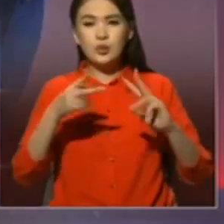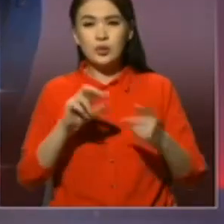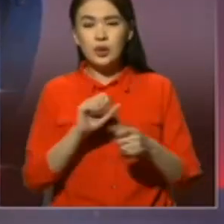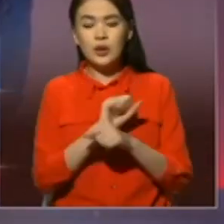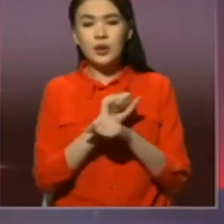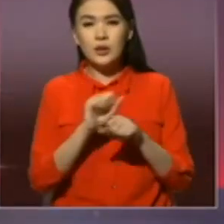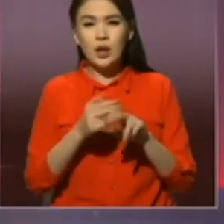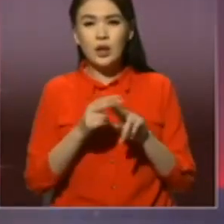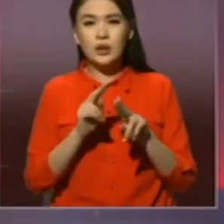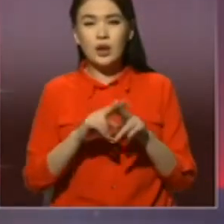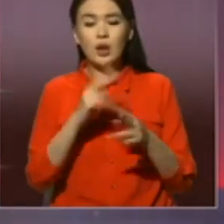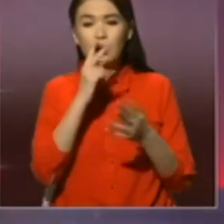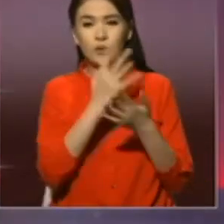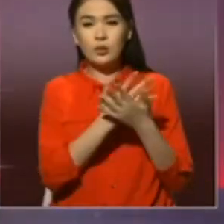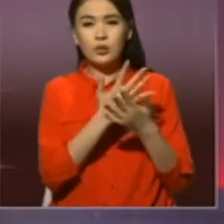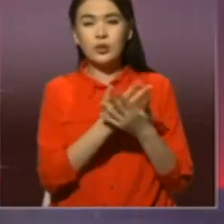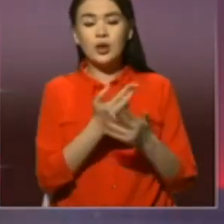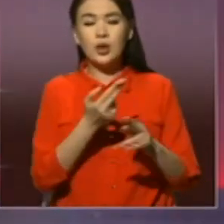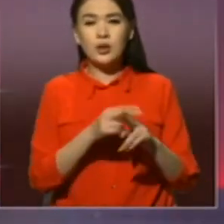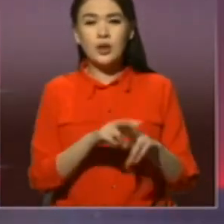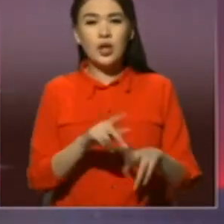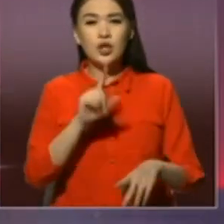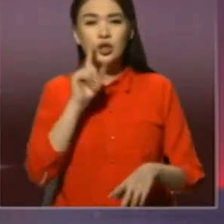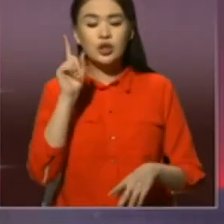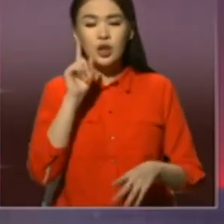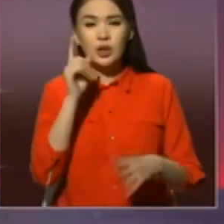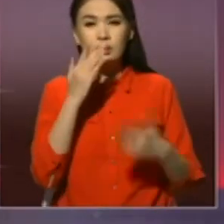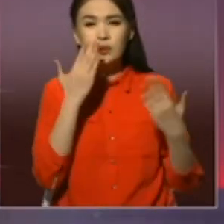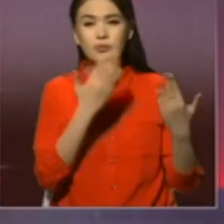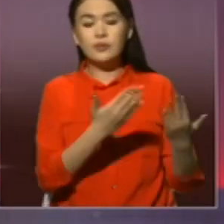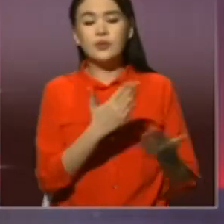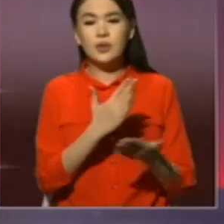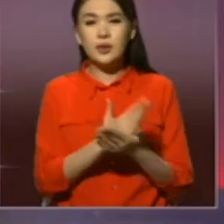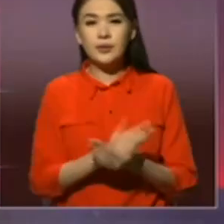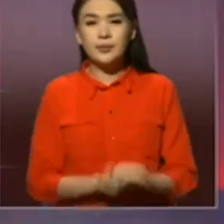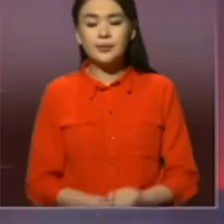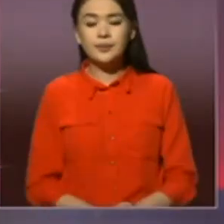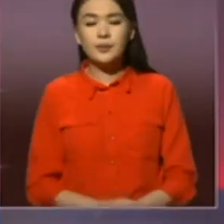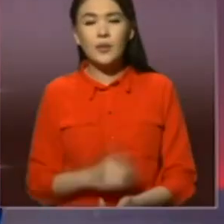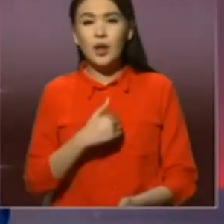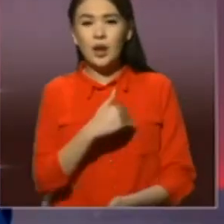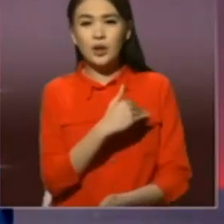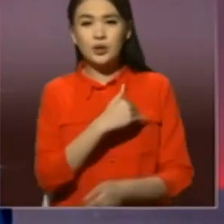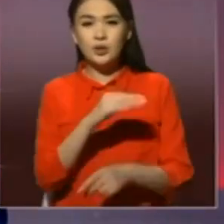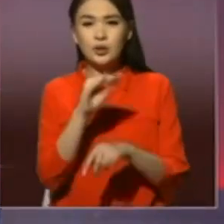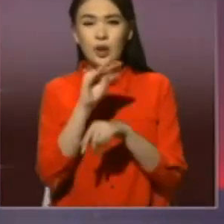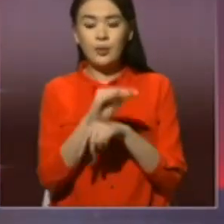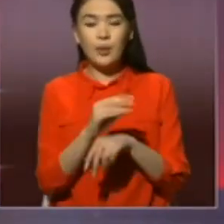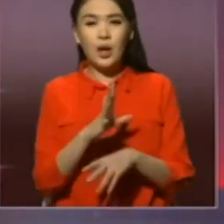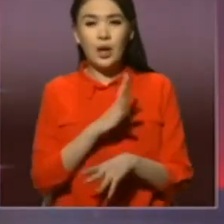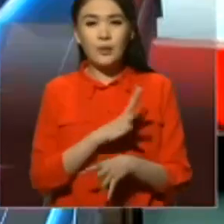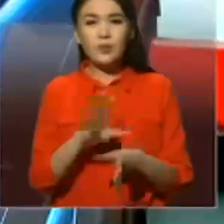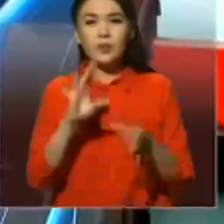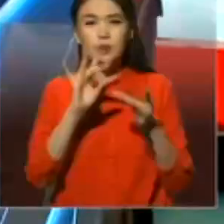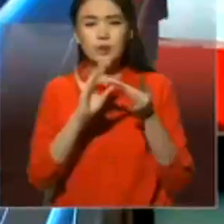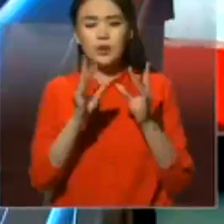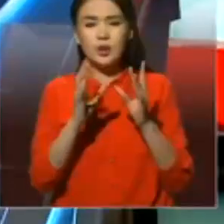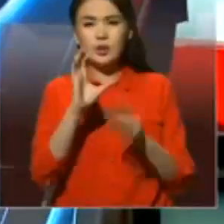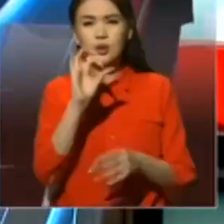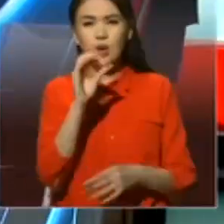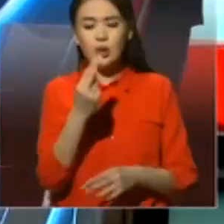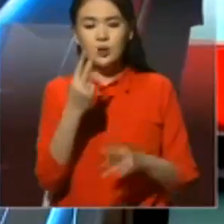соған үлгі жаңағыдай мына жас өспірімдер, жас балалар. Қосып кетсем бола ма? Біз әлеуметтік зерттеу жүргізген едіміз